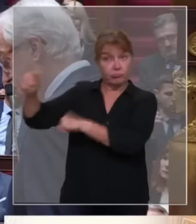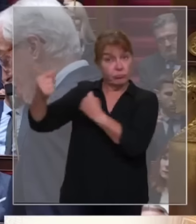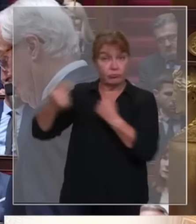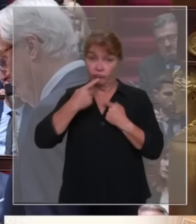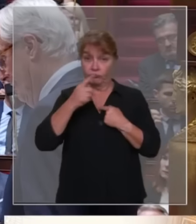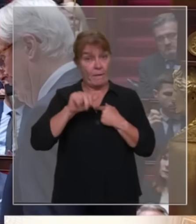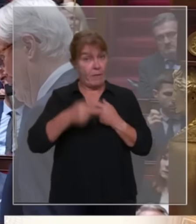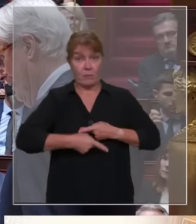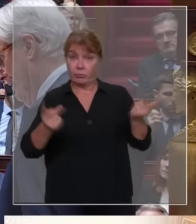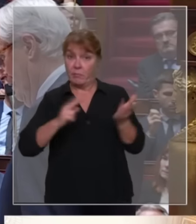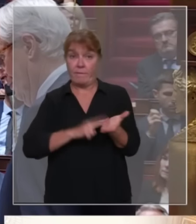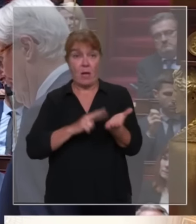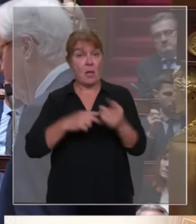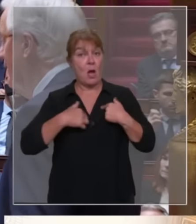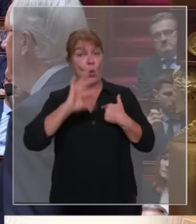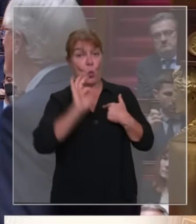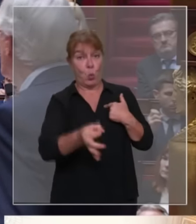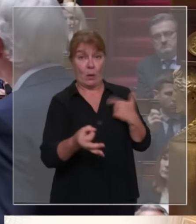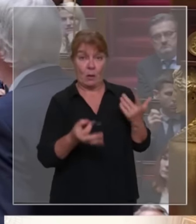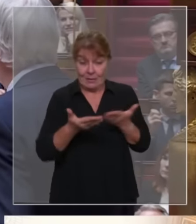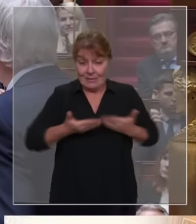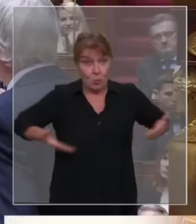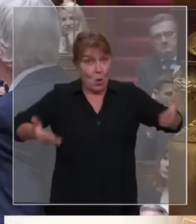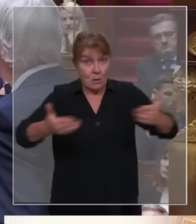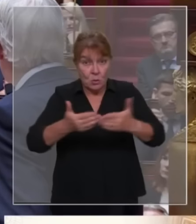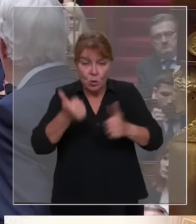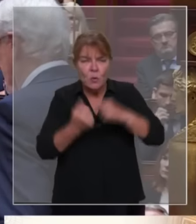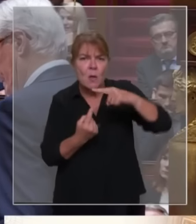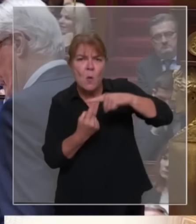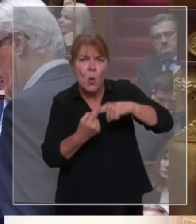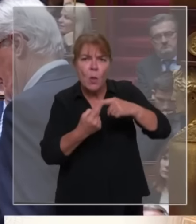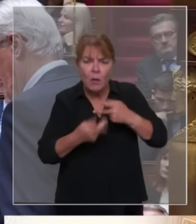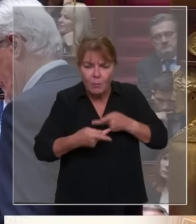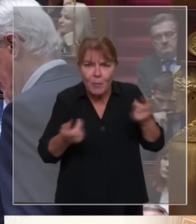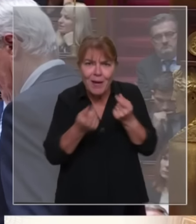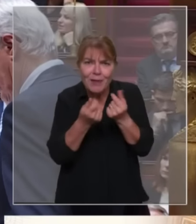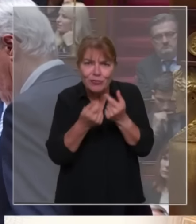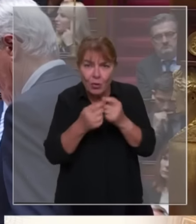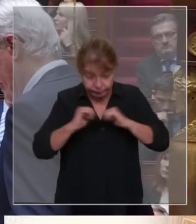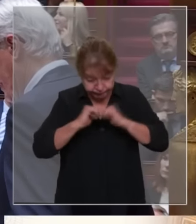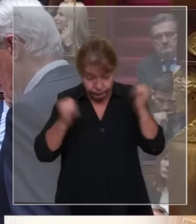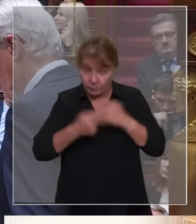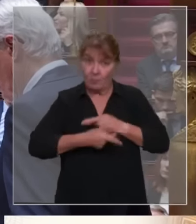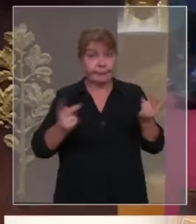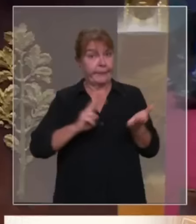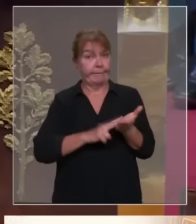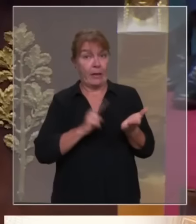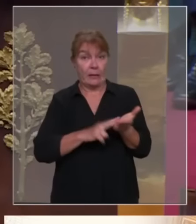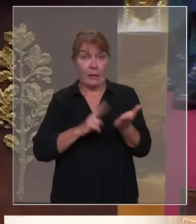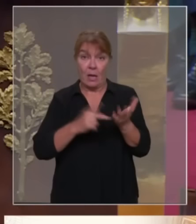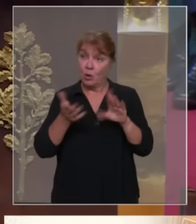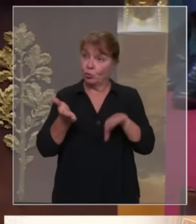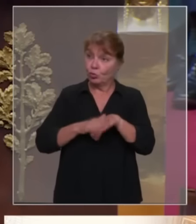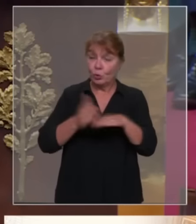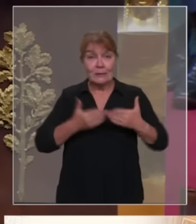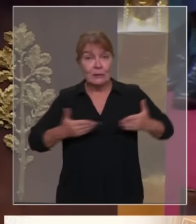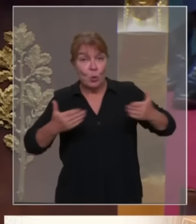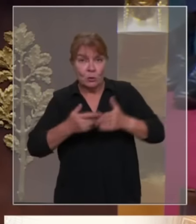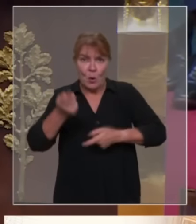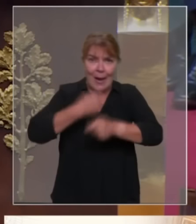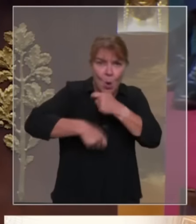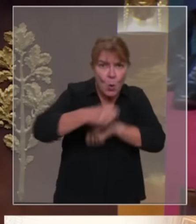je dirai la vérité sur la réalité de nos comptes publics et sur la réalité de l'impact de notre mode de vie, de notre